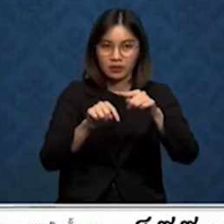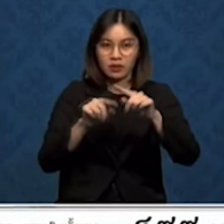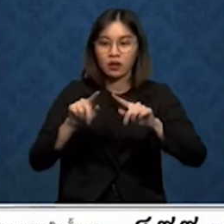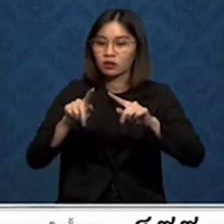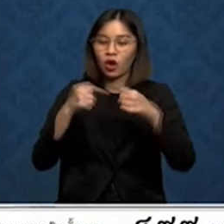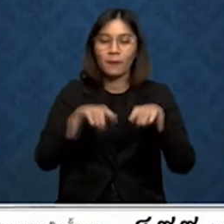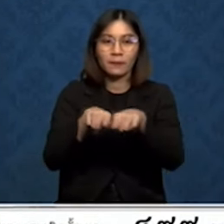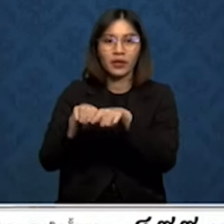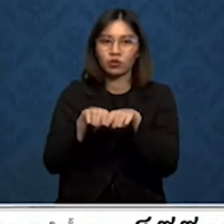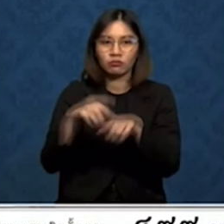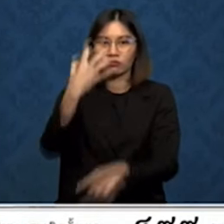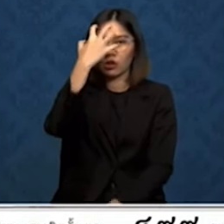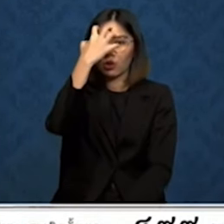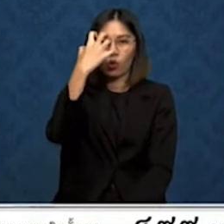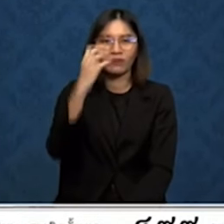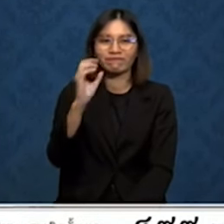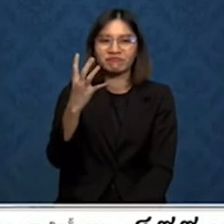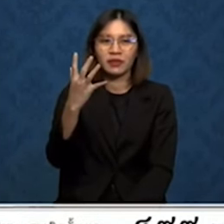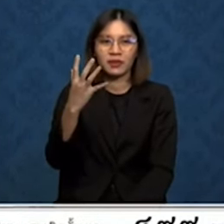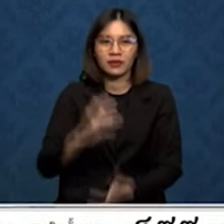ตอบตรงกัว่าไม่โรดเลย